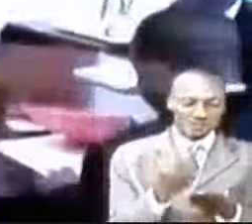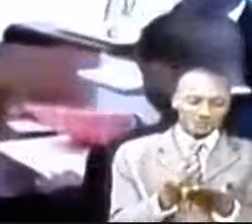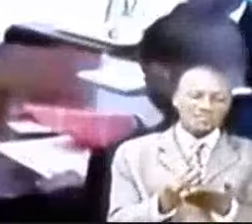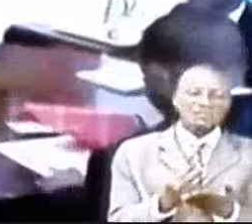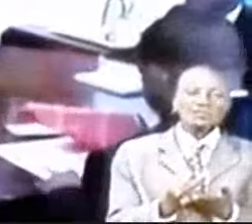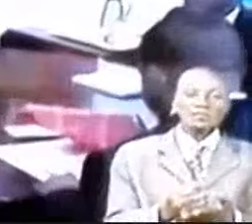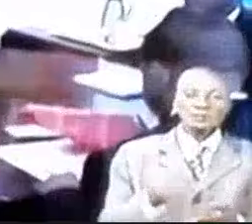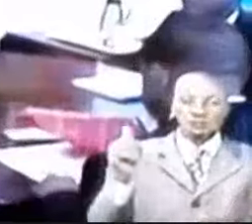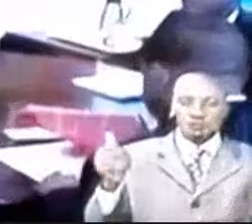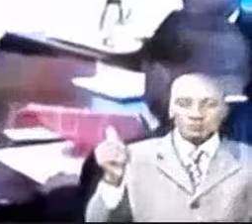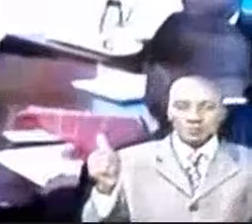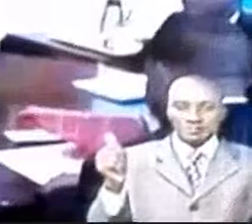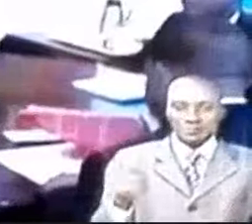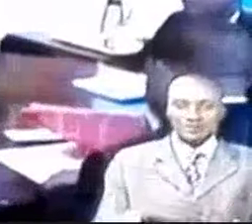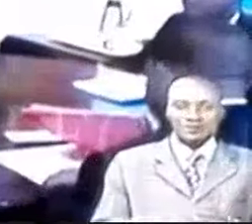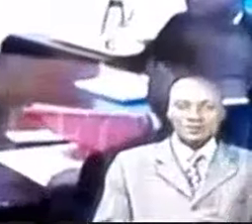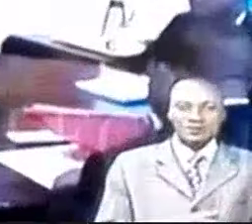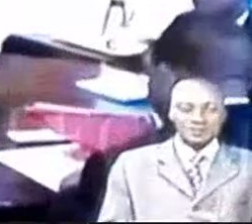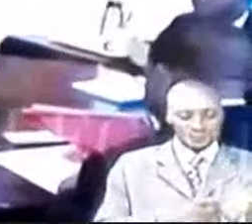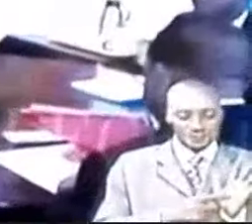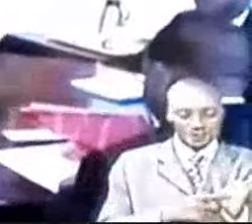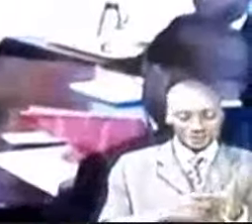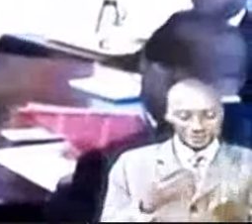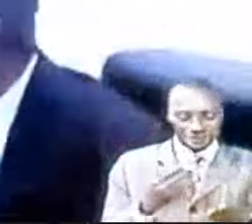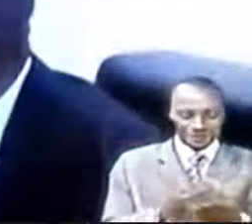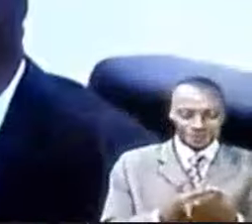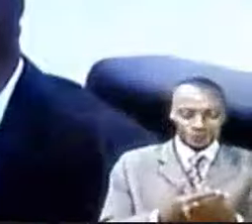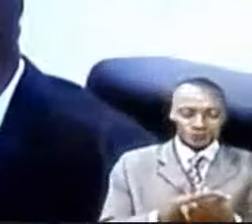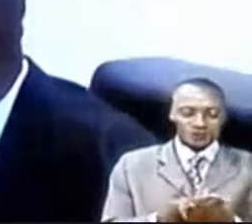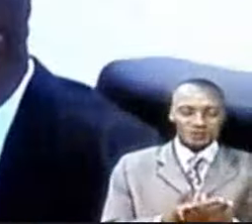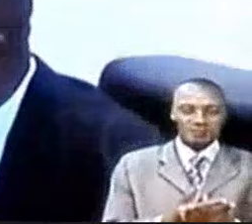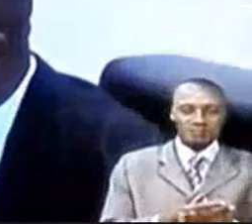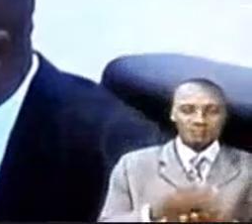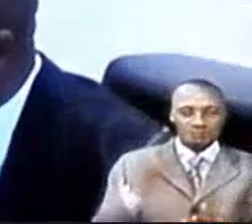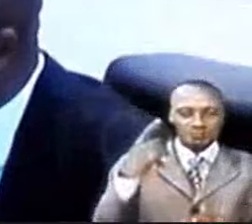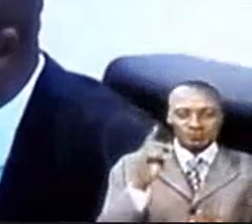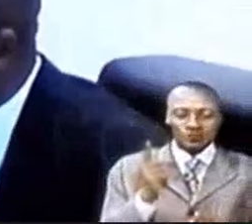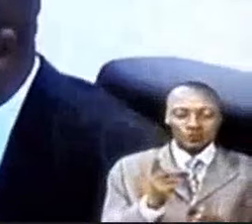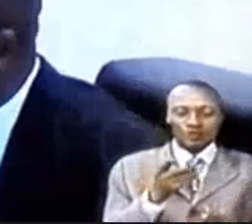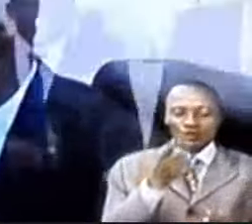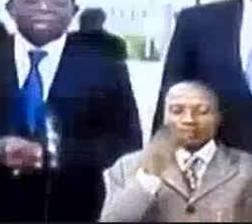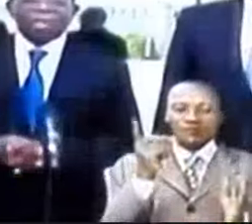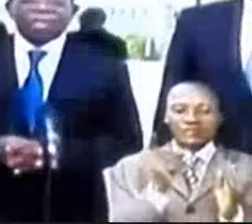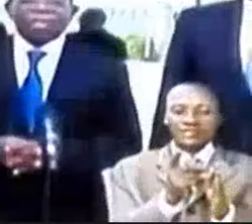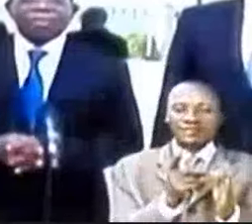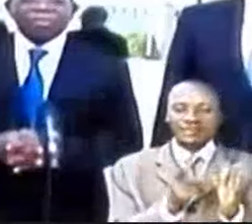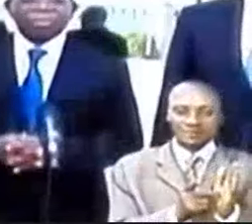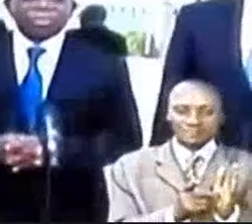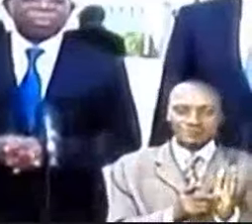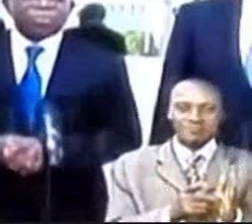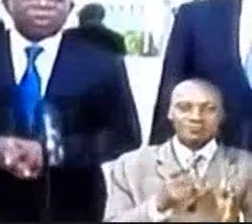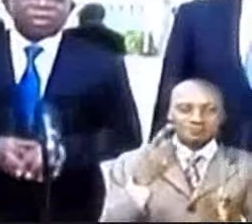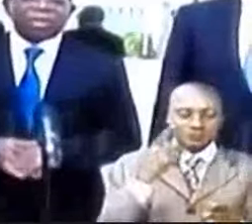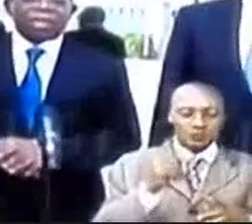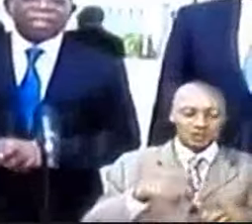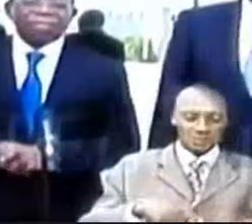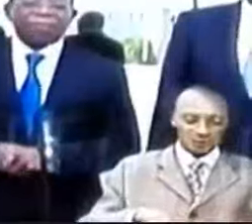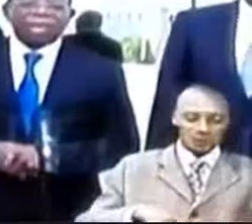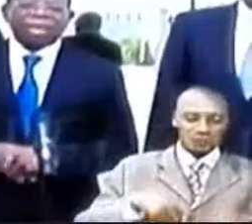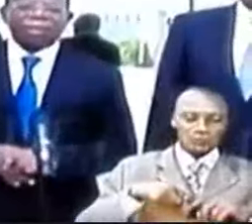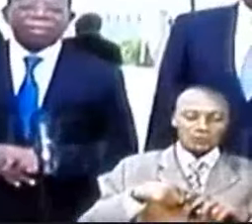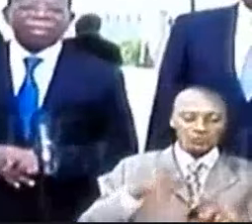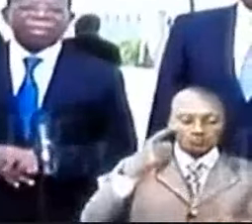a présenté le dossier concernant le décret qui va consacrer la suspension